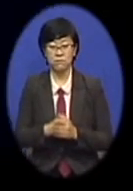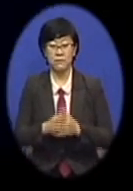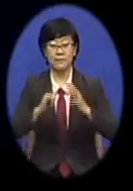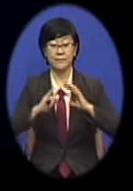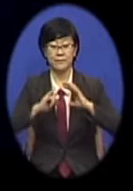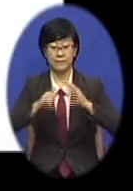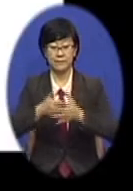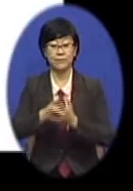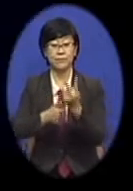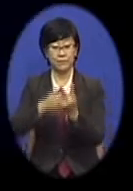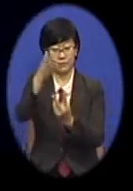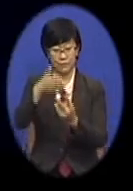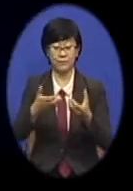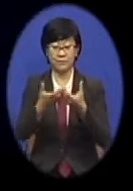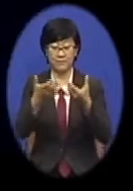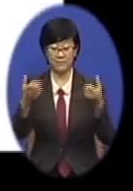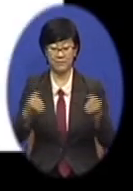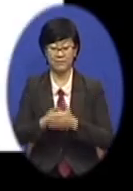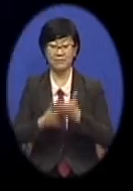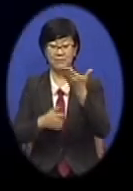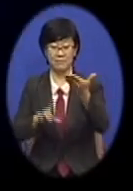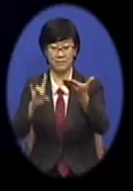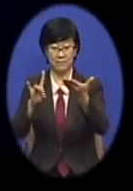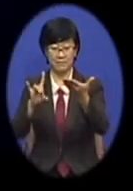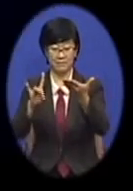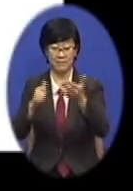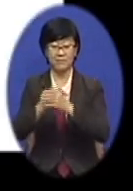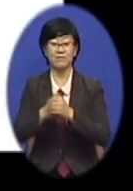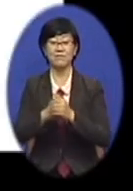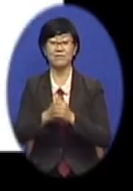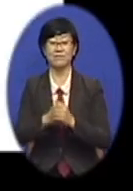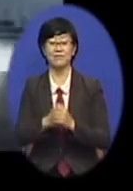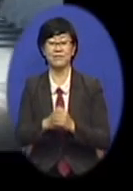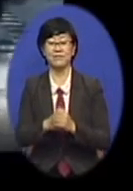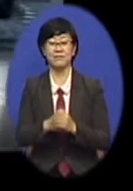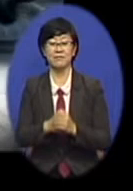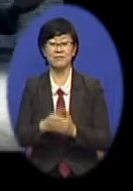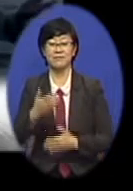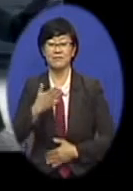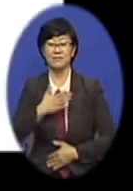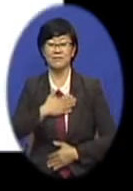이 세상이 쪽 나도 너 하나뿐이야.